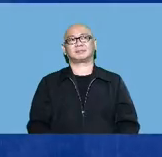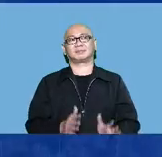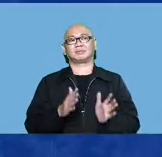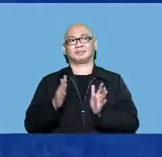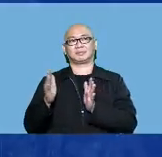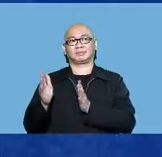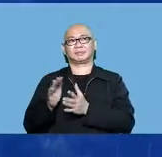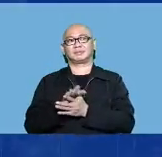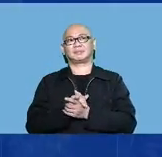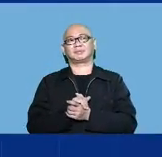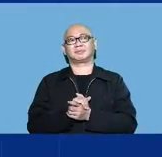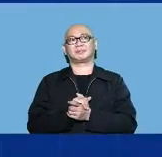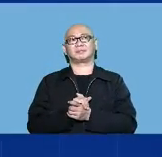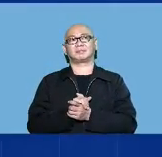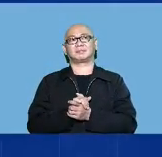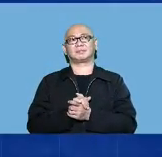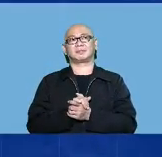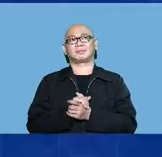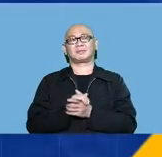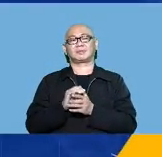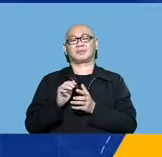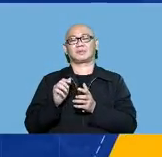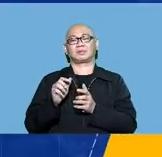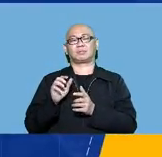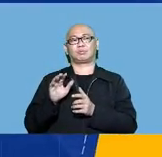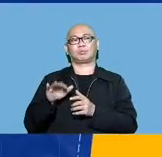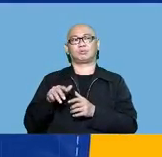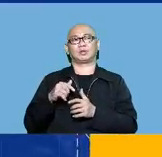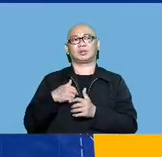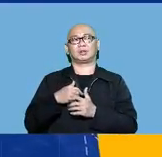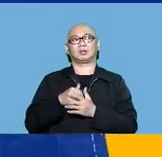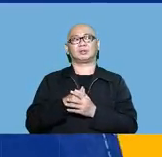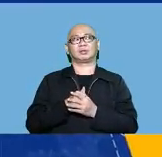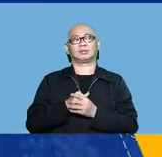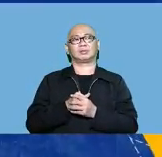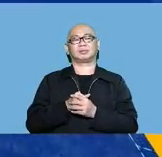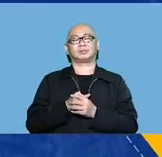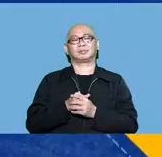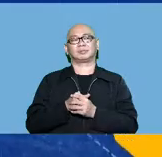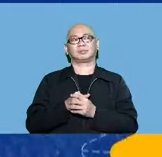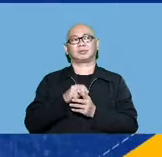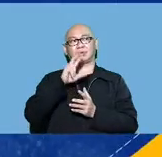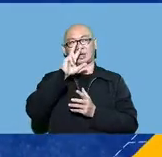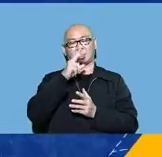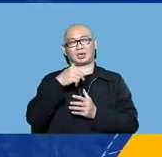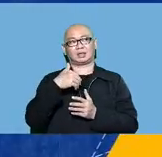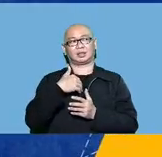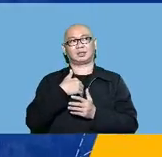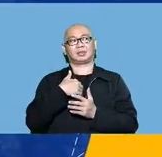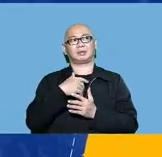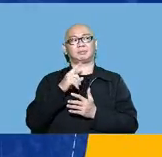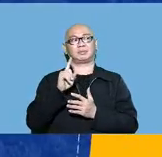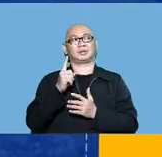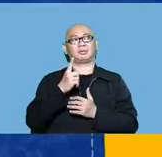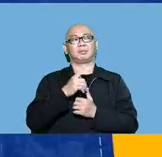Kemudian sepupu saya, atau kalau dalam bahasa Jawa nak dulur, yang pertama